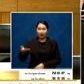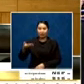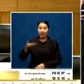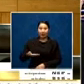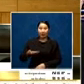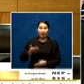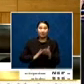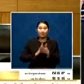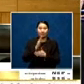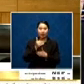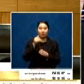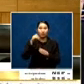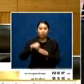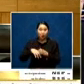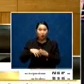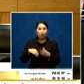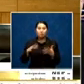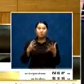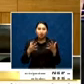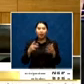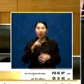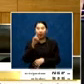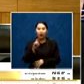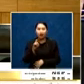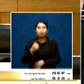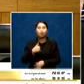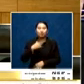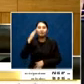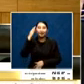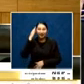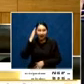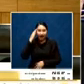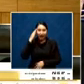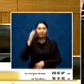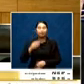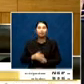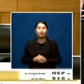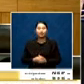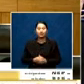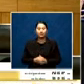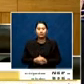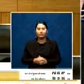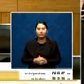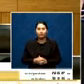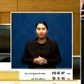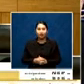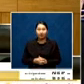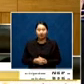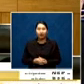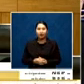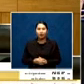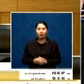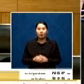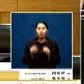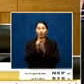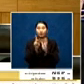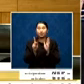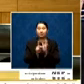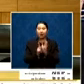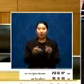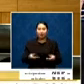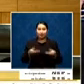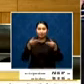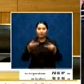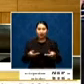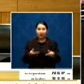ใช่ก็ เขาเป ็น เ พื่อนกัน น ะน้องชูวัฒน์นี่แหละ ฮะมันเป็นคนปราศัยฮะไม่ได้เป็นคนที่แล้วเป็นบก.มาก่อนด้วยเป็นบรรณาธิ